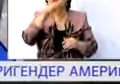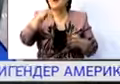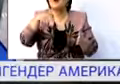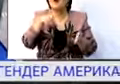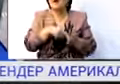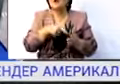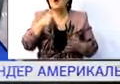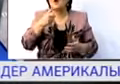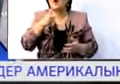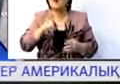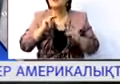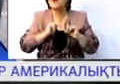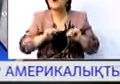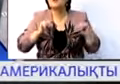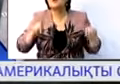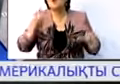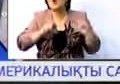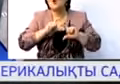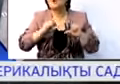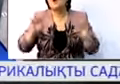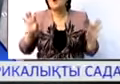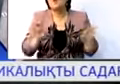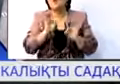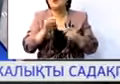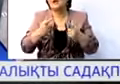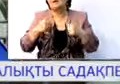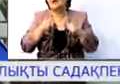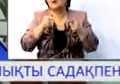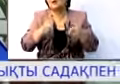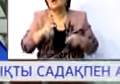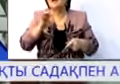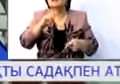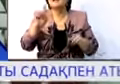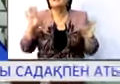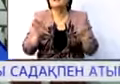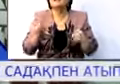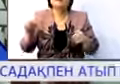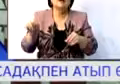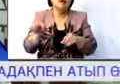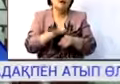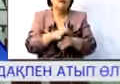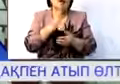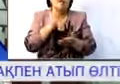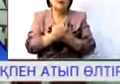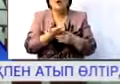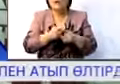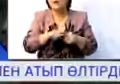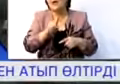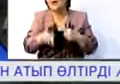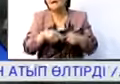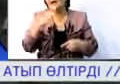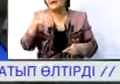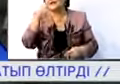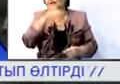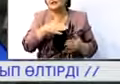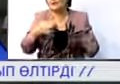қаладағы Гоголь атындағы педагогикалық институтының музыка факультетіне түсіп, саз әлемінің қыр-сырын тереңінен меңгерді. Міне содан бері 40